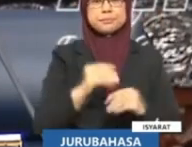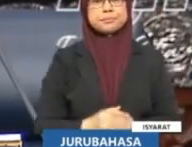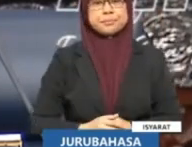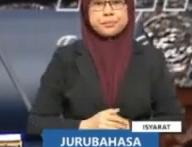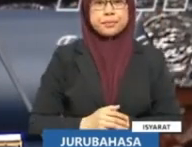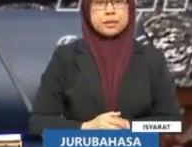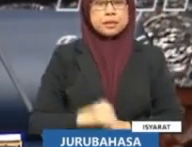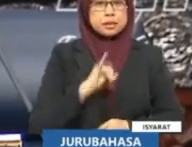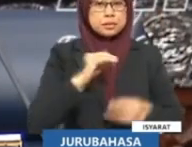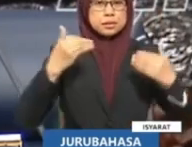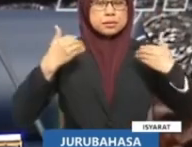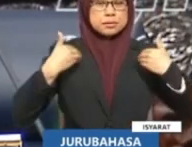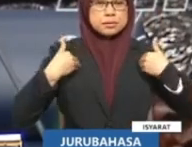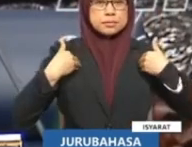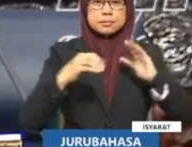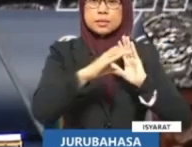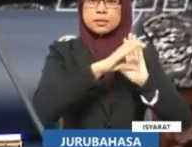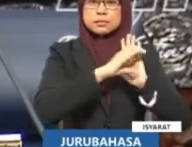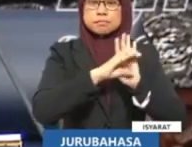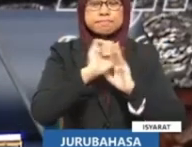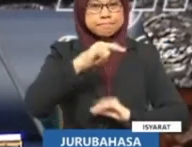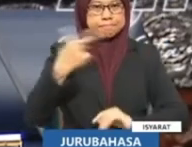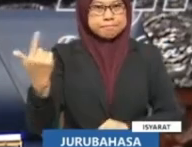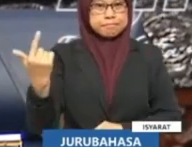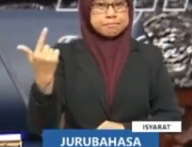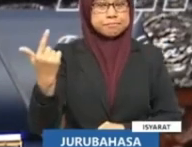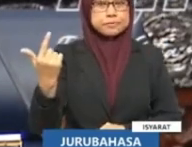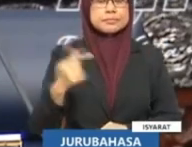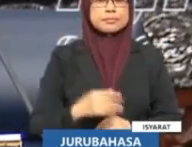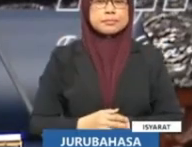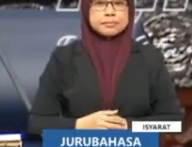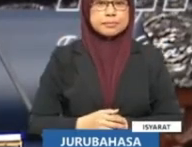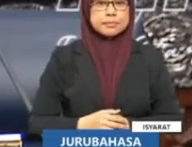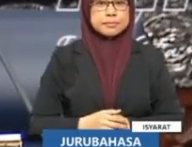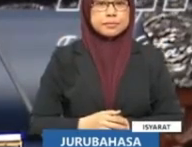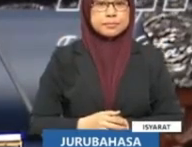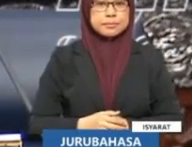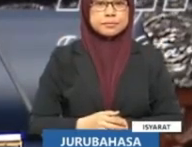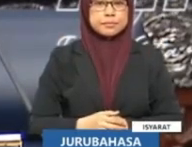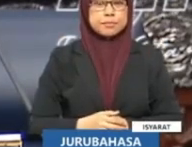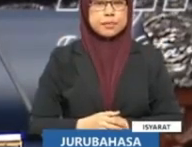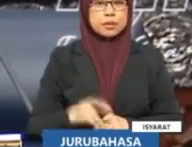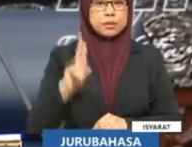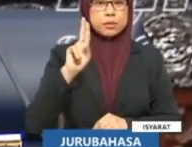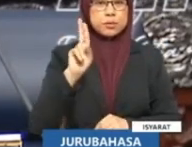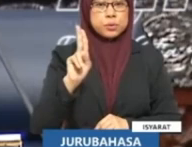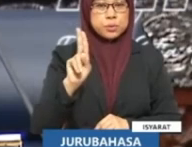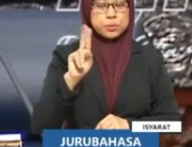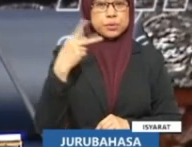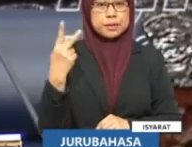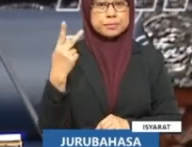tahun ini dan saya mempunyai beberapa contoh-contoh yang lain sebagai contoh di delay United